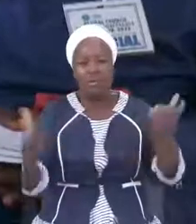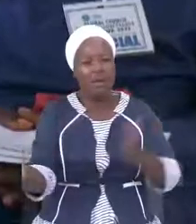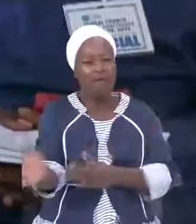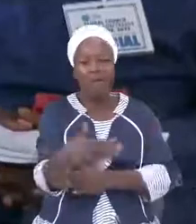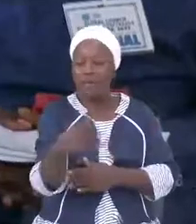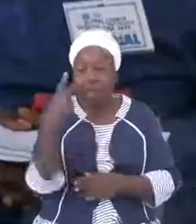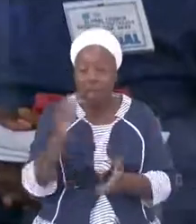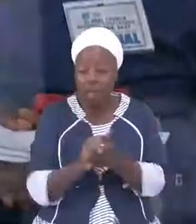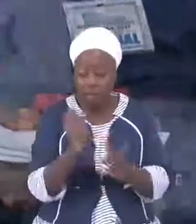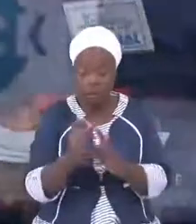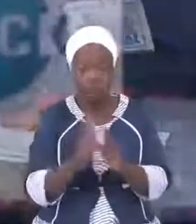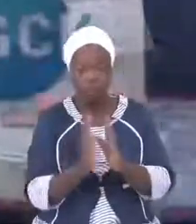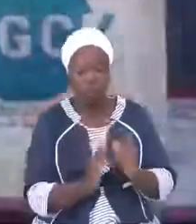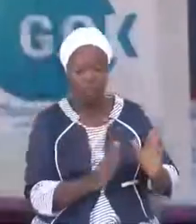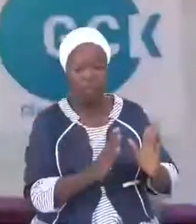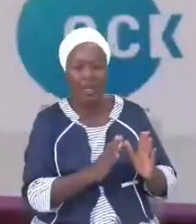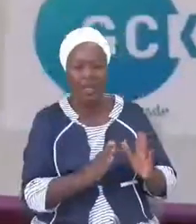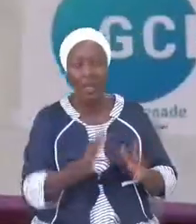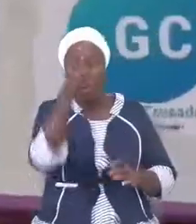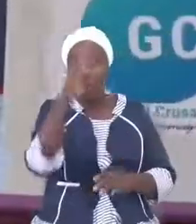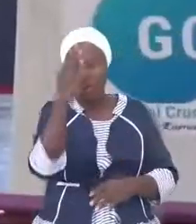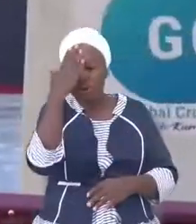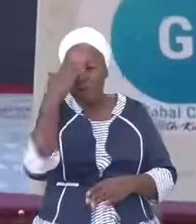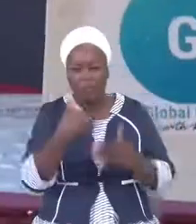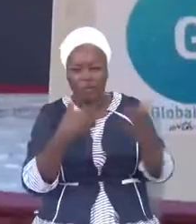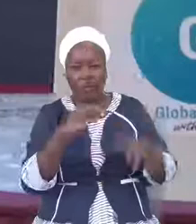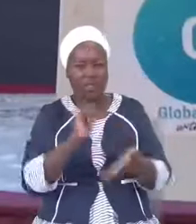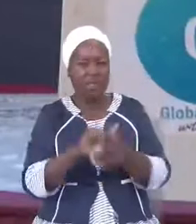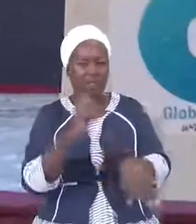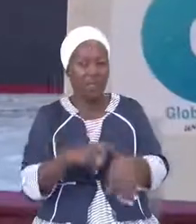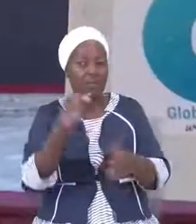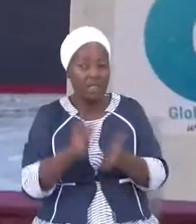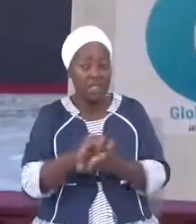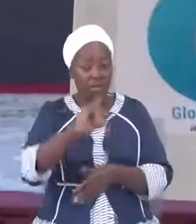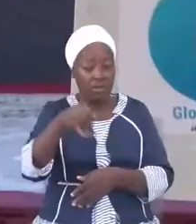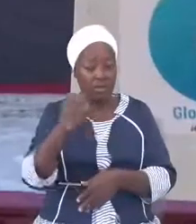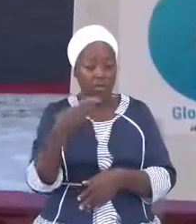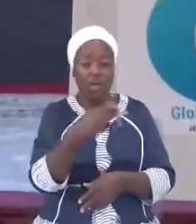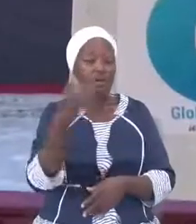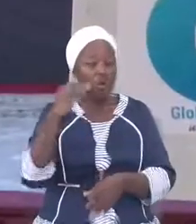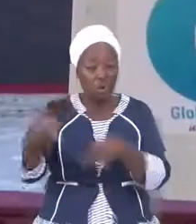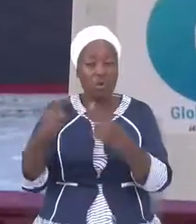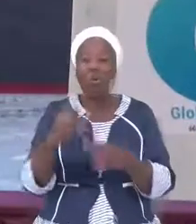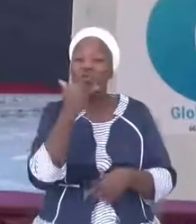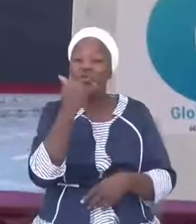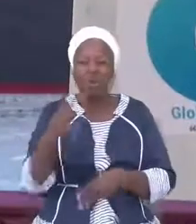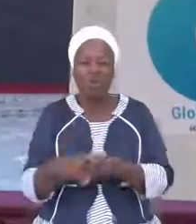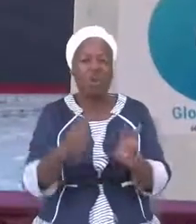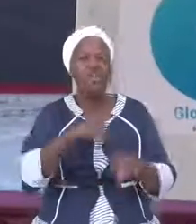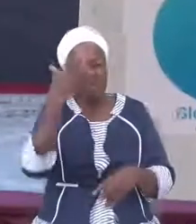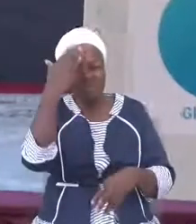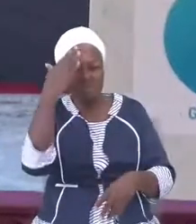donc Jonas 2:1. L'Éternel fit venir un grand poisson pour engloutir Jonas. Dieu